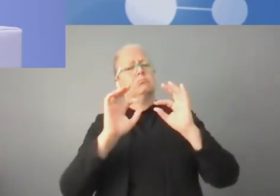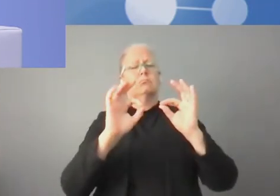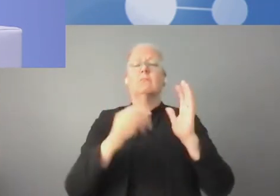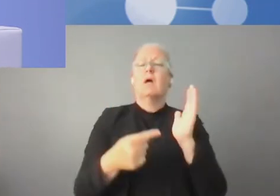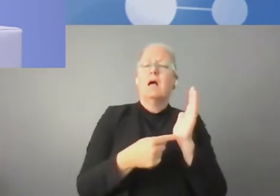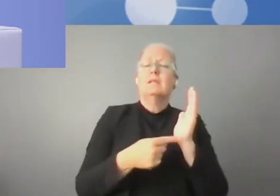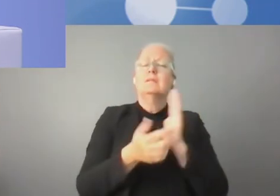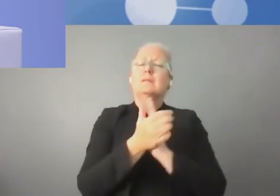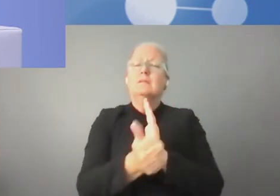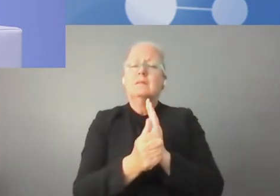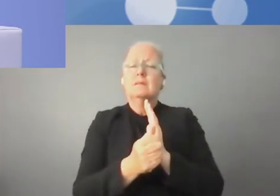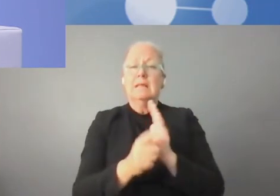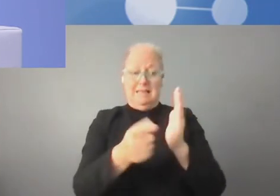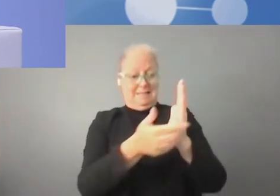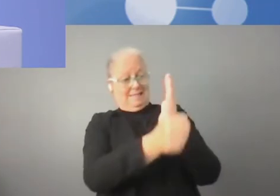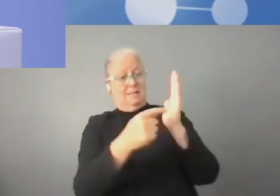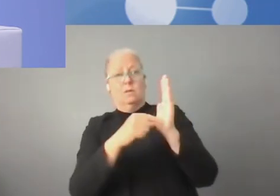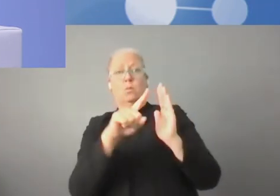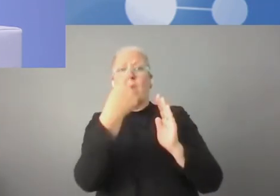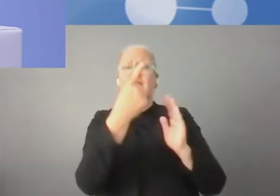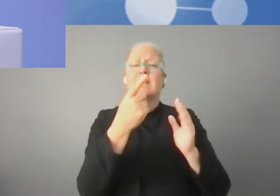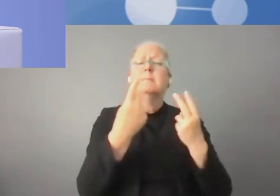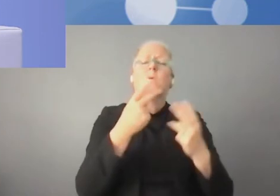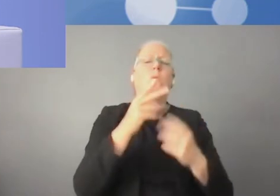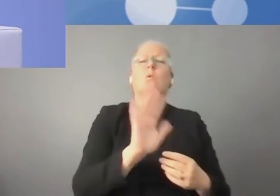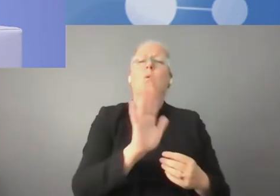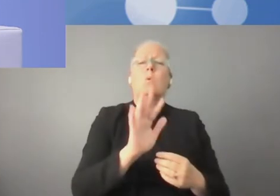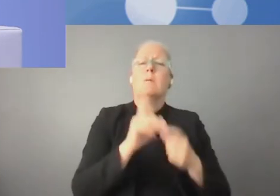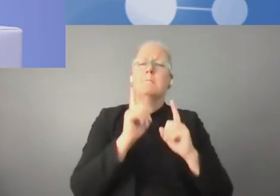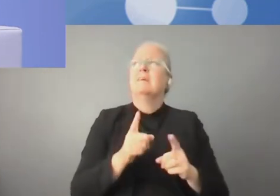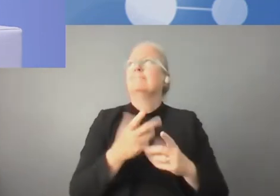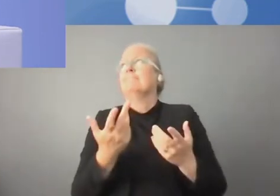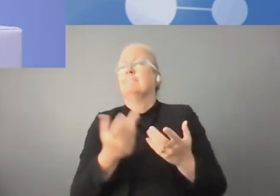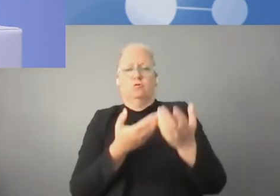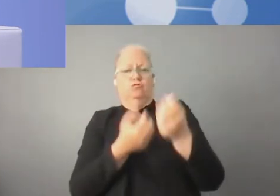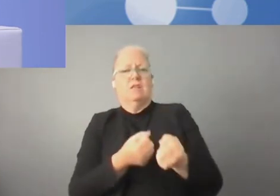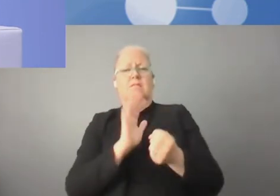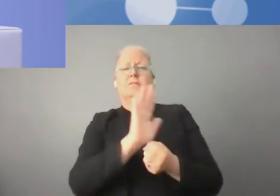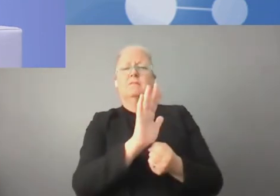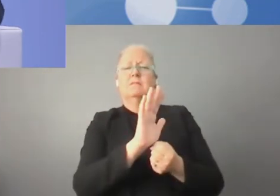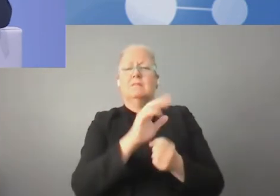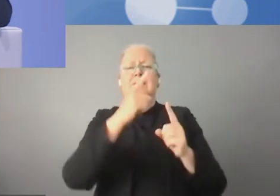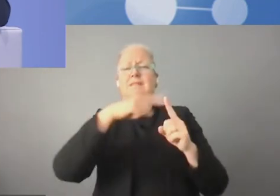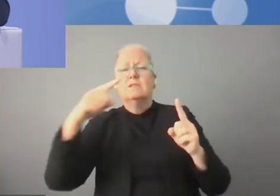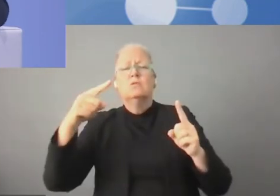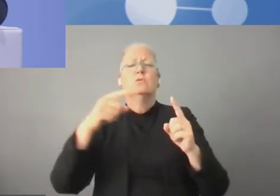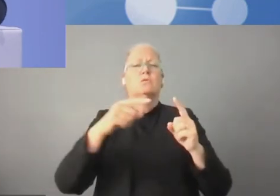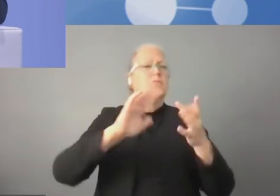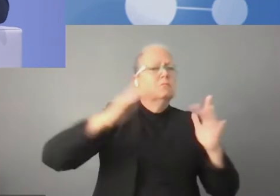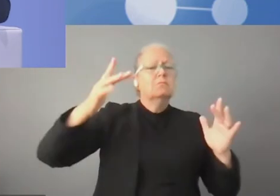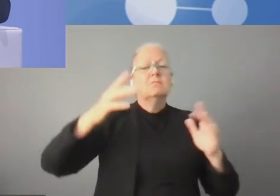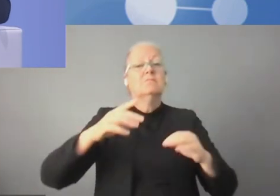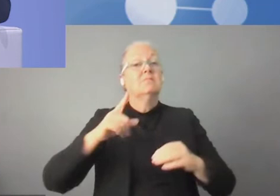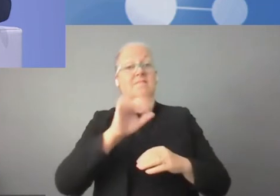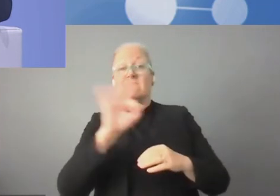更多的是让员工能够获得最基本的一些知识，一些最基本的操作知识，不光是这方面，而